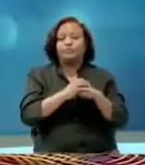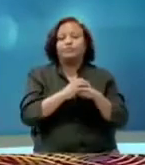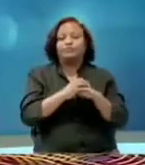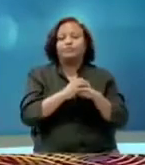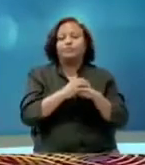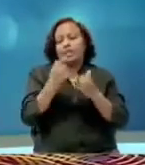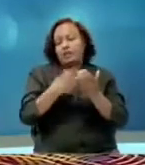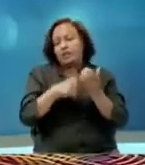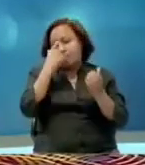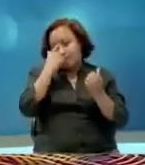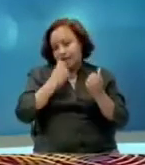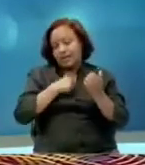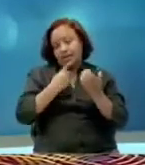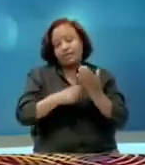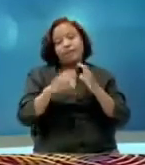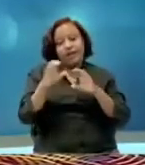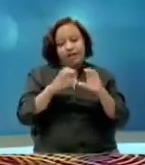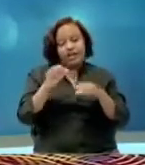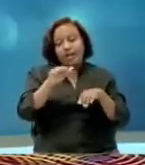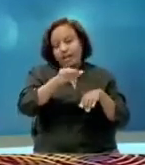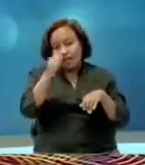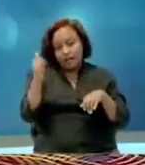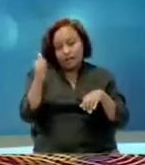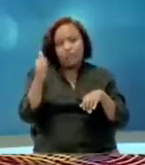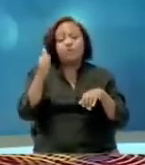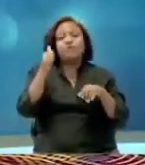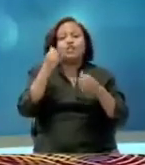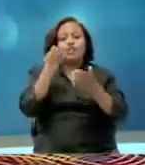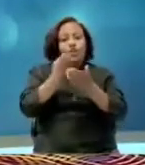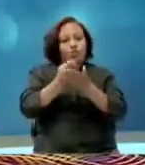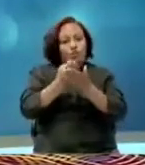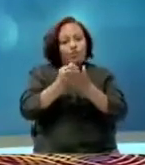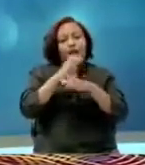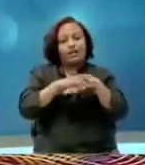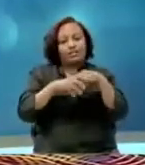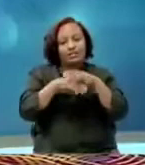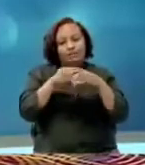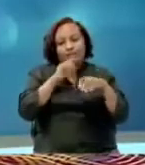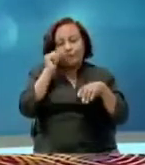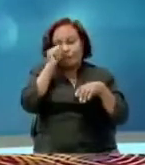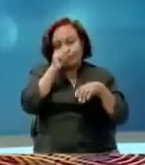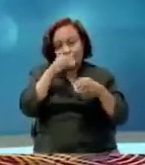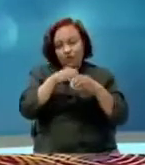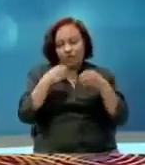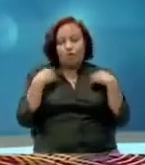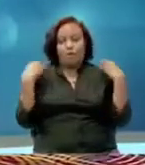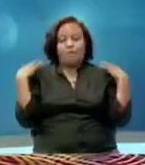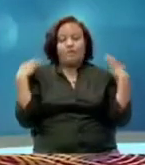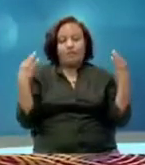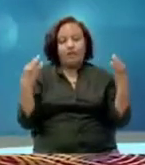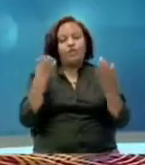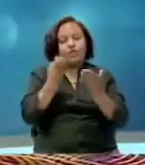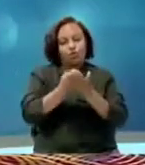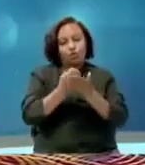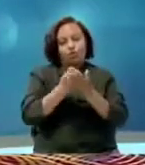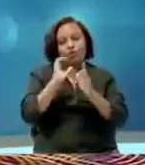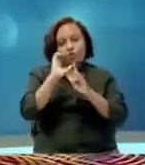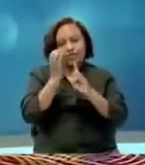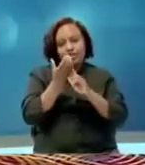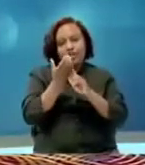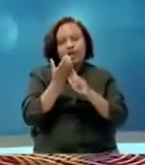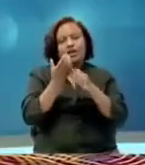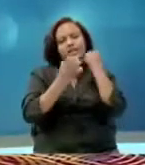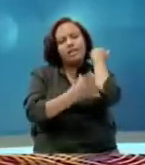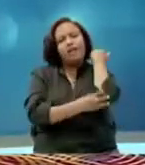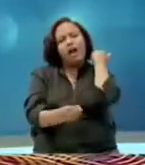መስተካከል መቻል እንዳለባቸው እናምናለን። እሱንም እናደርጋለን። ሌላኛው ኢኮኖሚክ አክሴሲቢሊቲ ነው። ኢትዮጵያ ውስጥ እንግዲህ በሀገራችን ውስጥ ያለው የጤናው ዘርፍ የኢኮኖሚ ሁኔታ